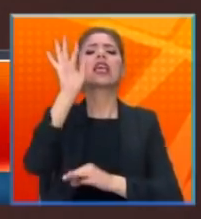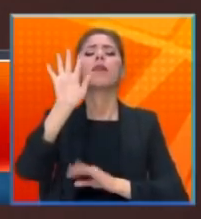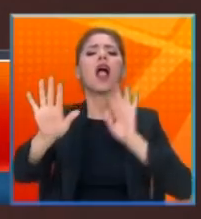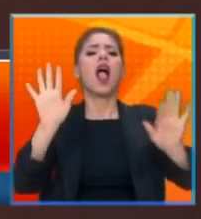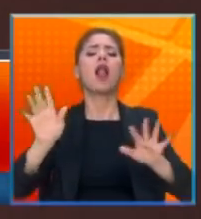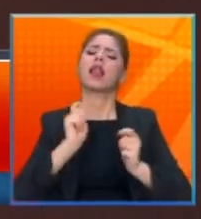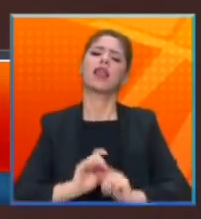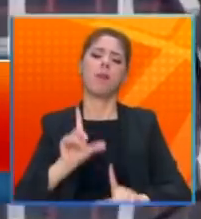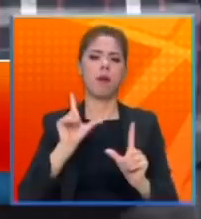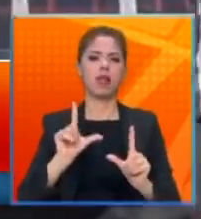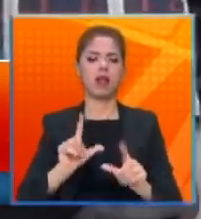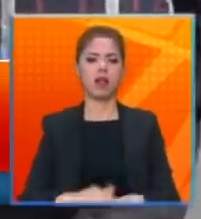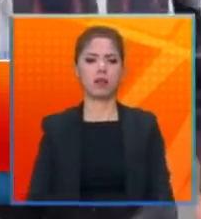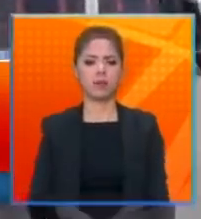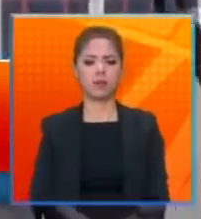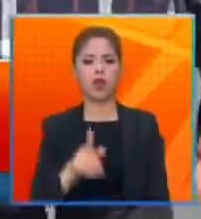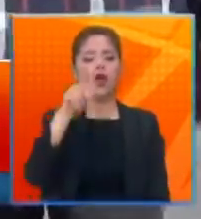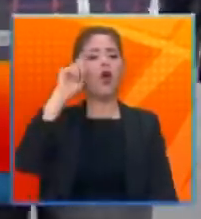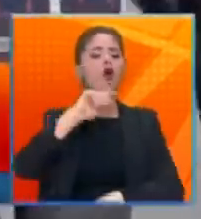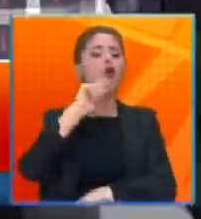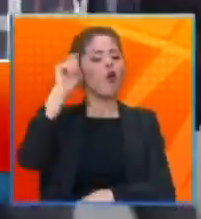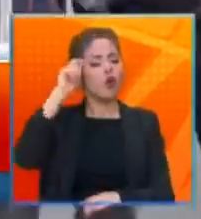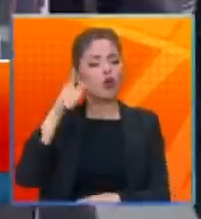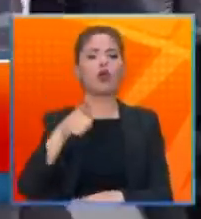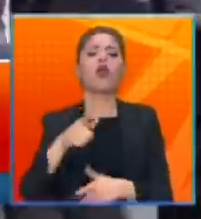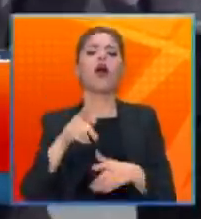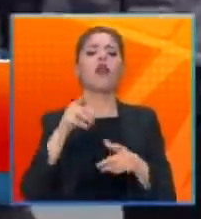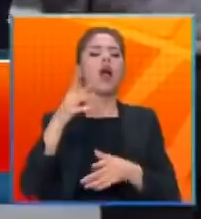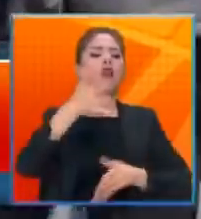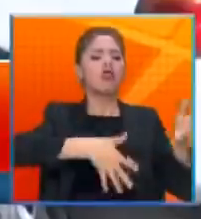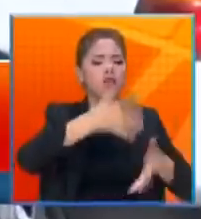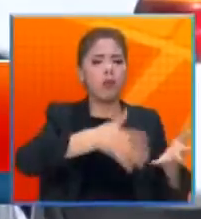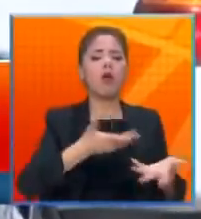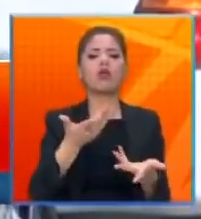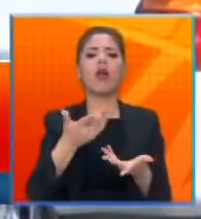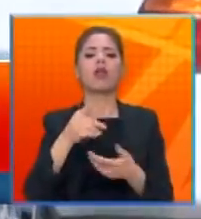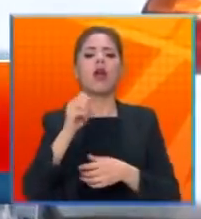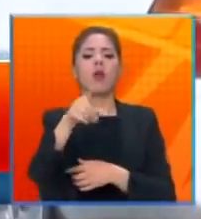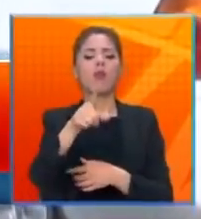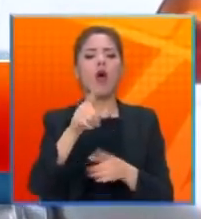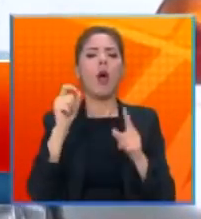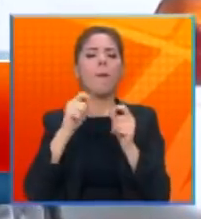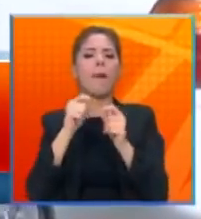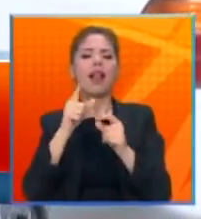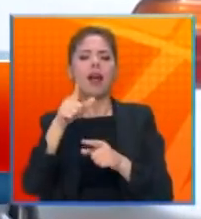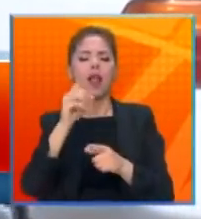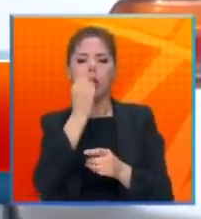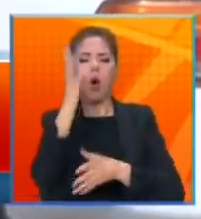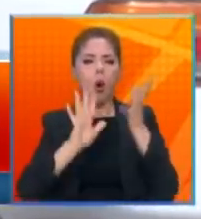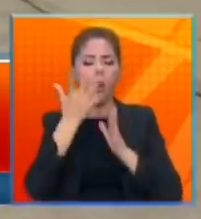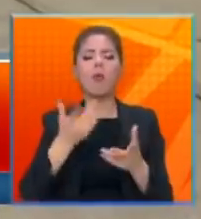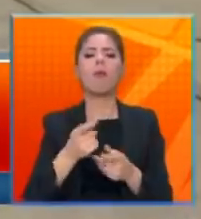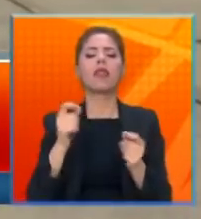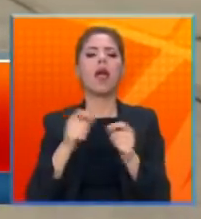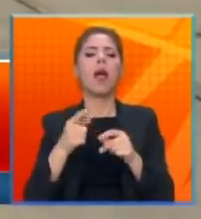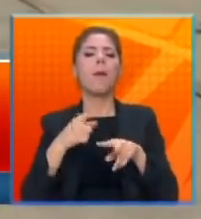temas etmemelidir. Üsküdar, Caddebostan, Kemerburgaz, Belgrad Ormanı, Galata Köprüsü, Bebek. Özetle